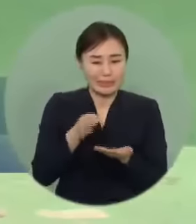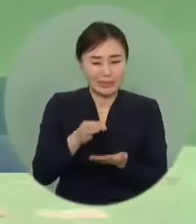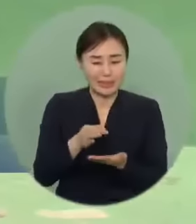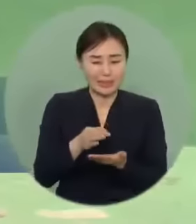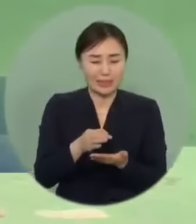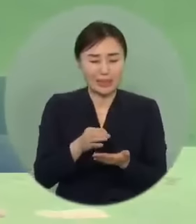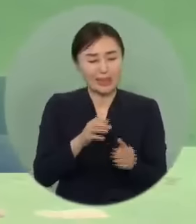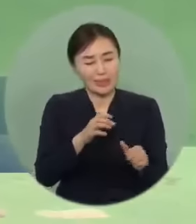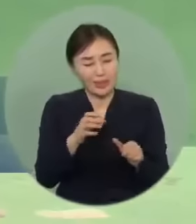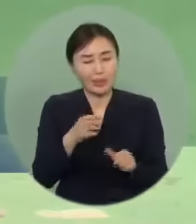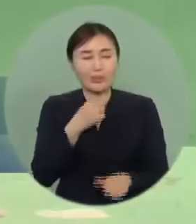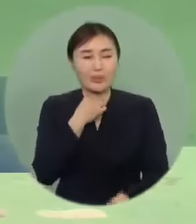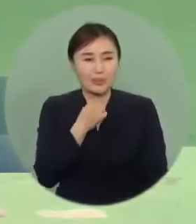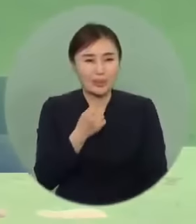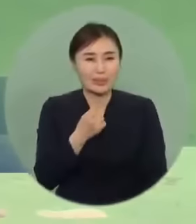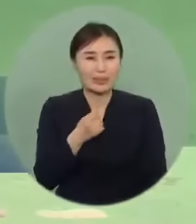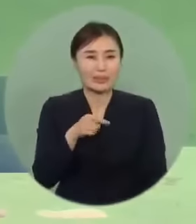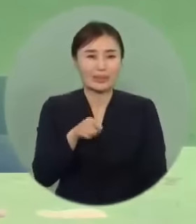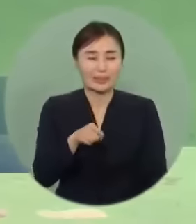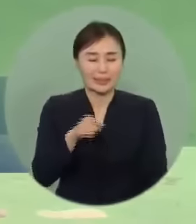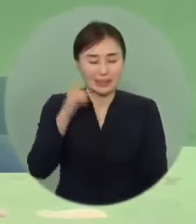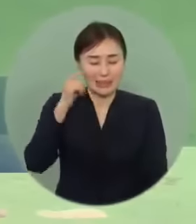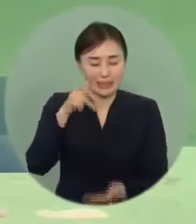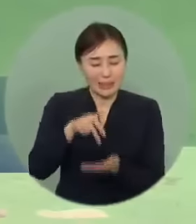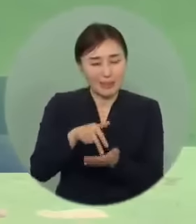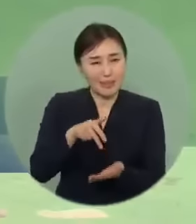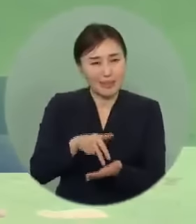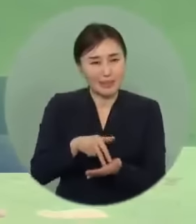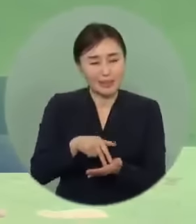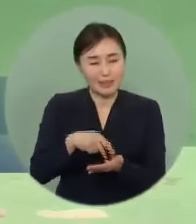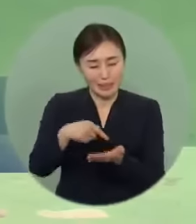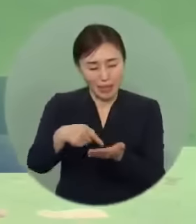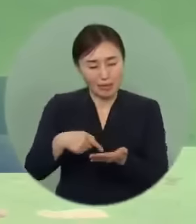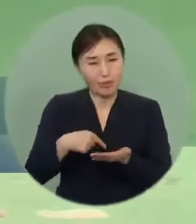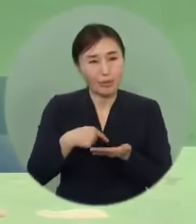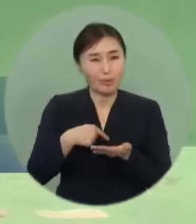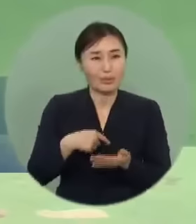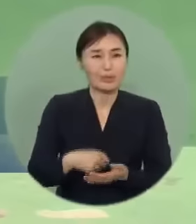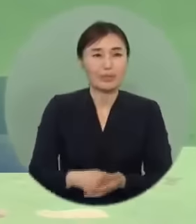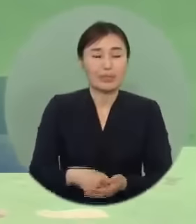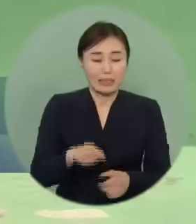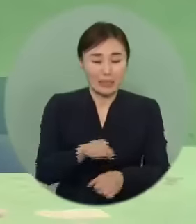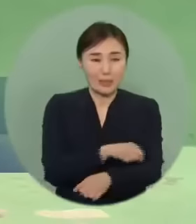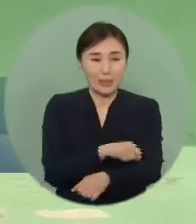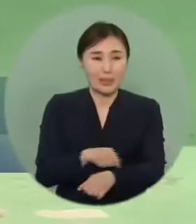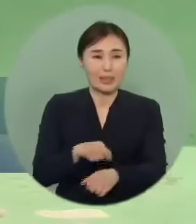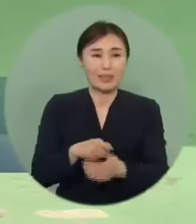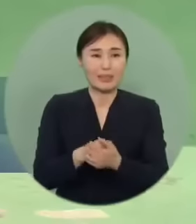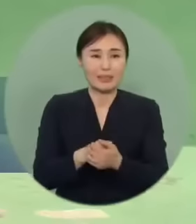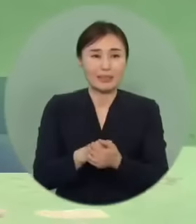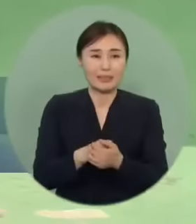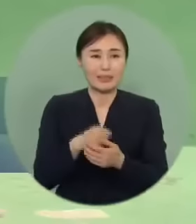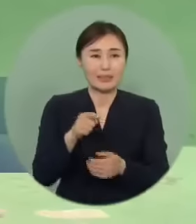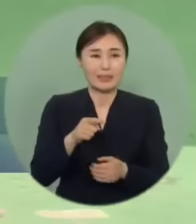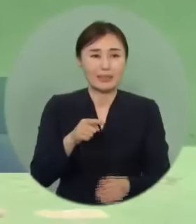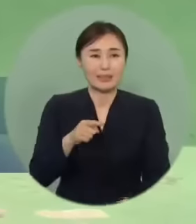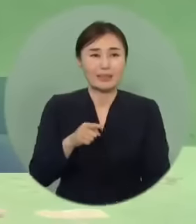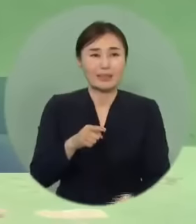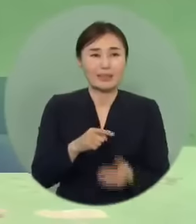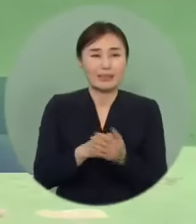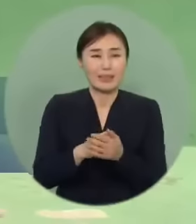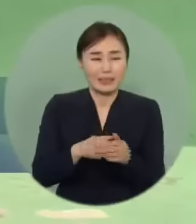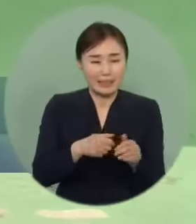활용됐으면 좋겠다라고 하는 그런 의지를 좀 말씀해 주셨고요. 특히 탈핵 활동에 좀 더 집중적으로